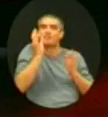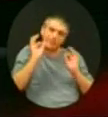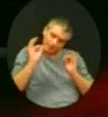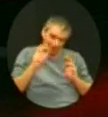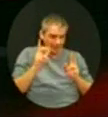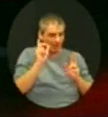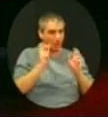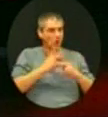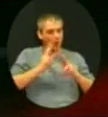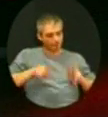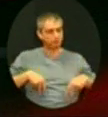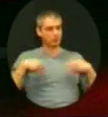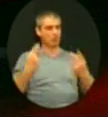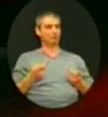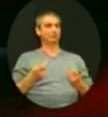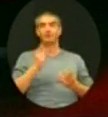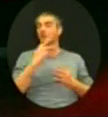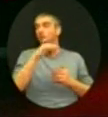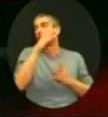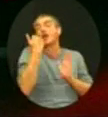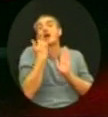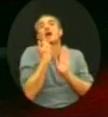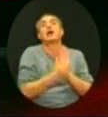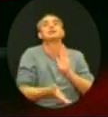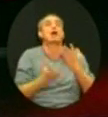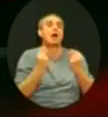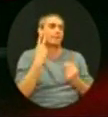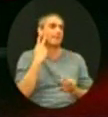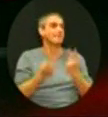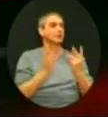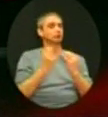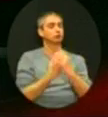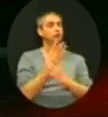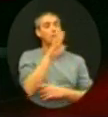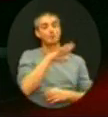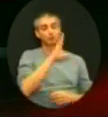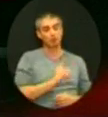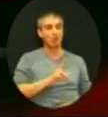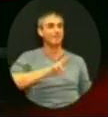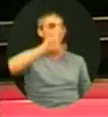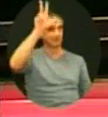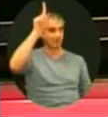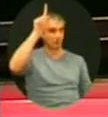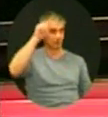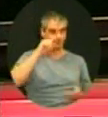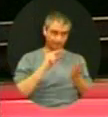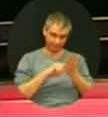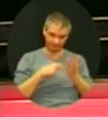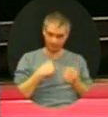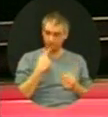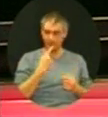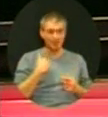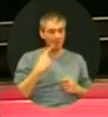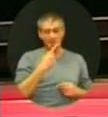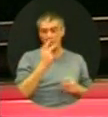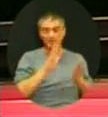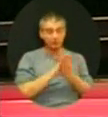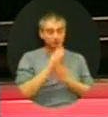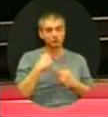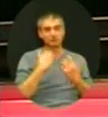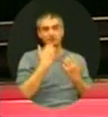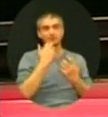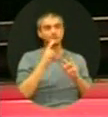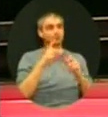שמעמיד חולים על הרגליים, ויש מחסור קיצוני במיטות שיקום בדרום ובצפון. ולכן אני אומרת כמו 118 ומסבירה